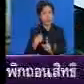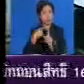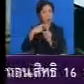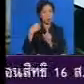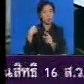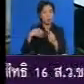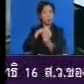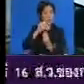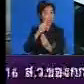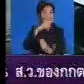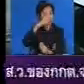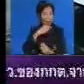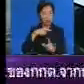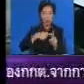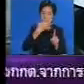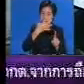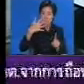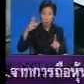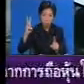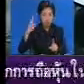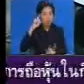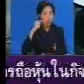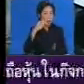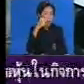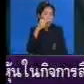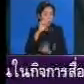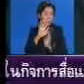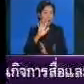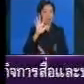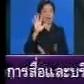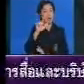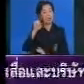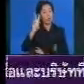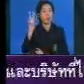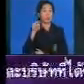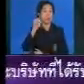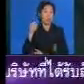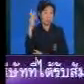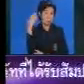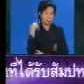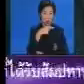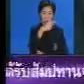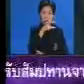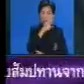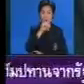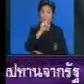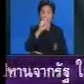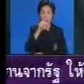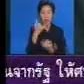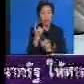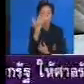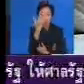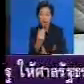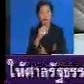เศรษฐกิจไทยในไตรมาสที่ 2นั้นติดลบน้อยลงเหลือเพียงแค่ติดลบร้อยละ 5-6จากที่เคยติดลบไปร้อยละ 7.1ในไตรมาส